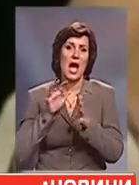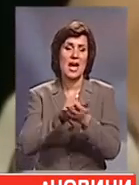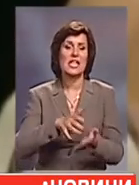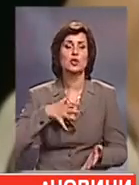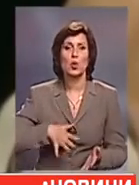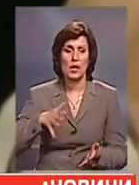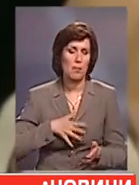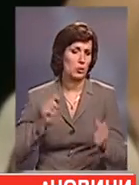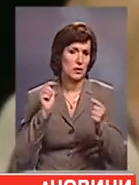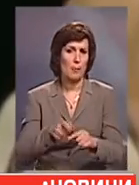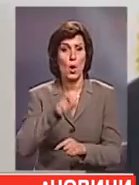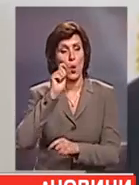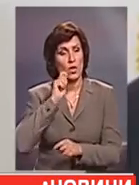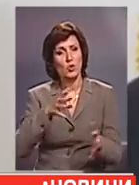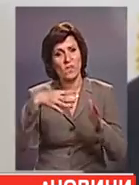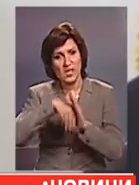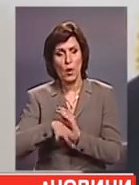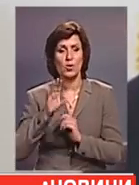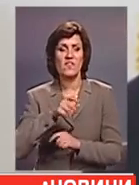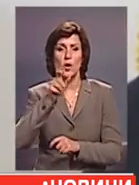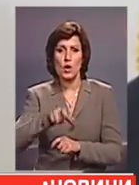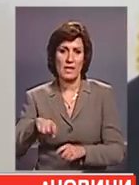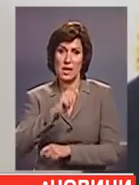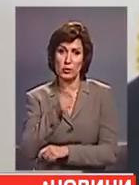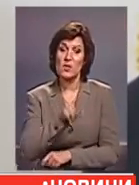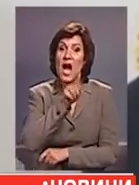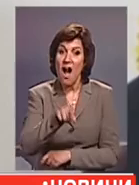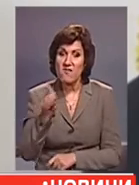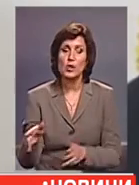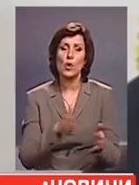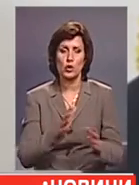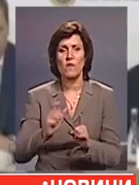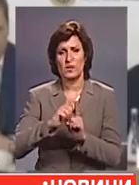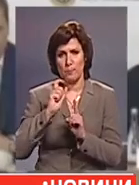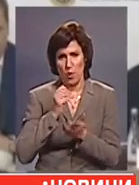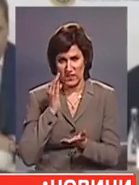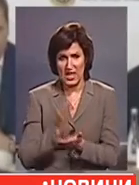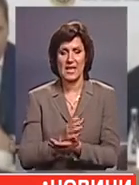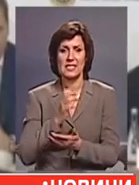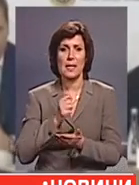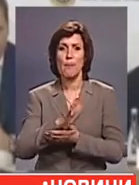Україну втягують в громадянську війну. А от вони готові відповідати за подальшу долю держави.